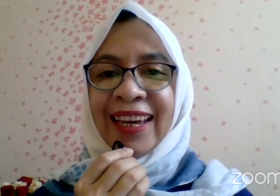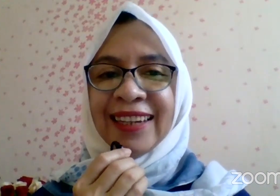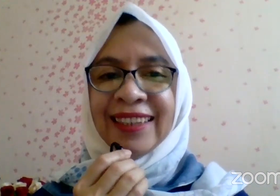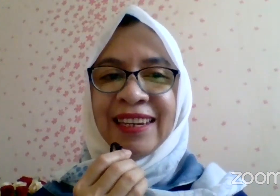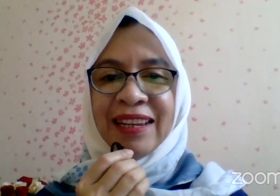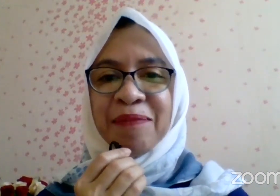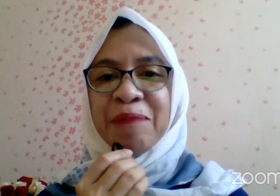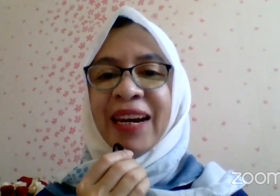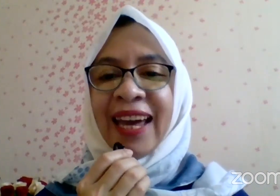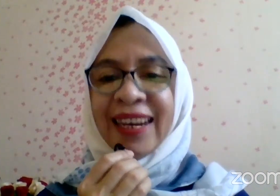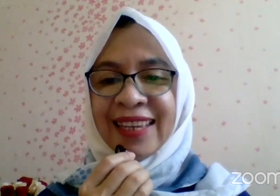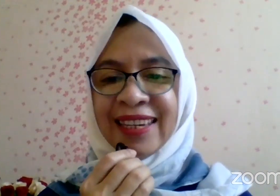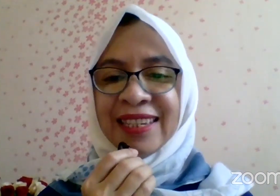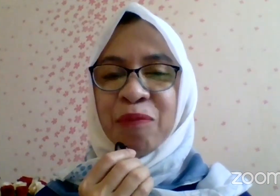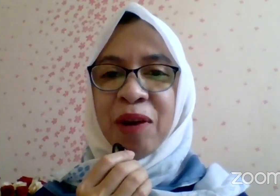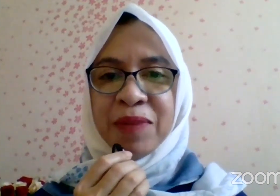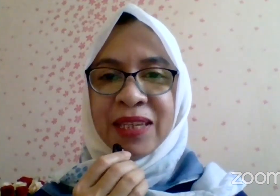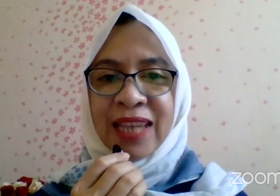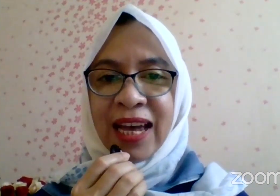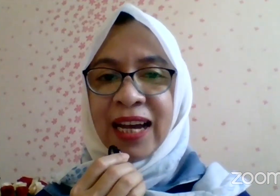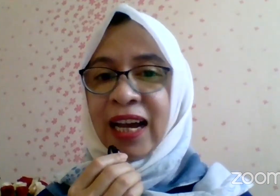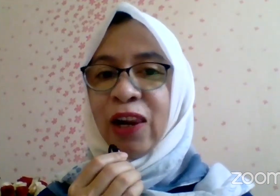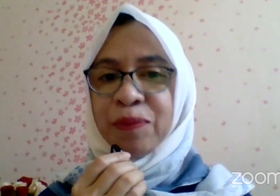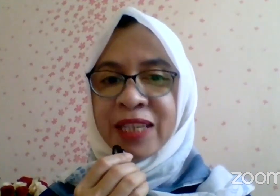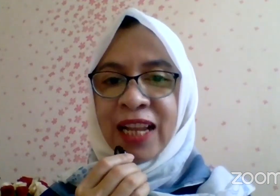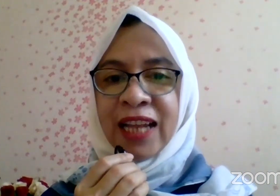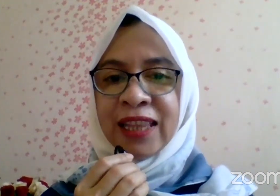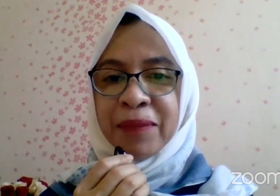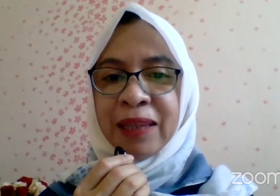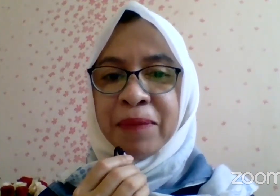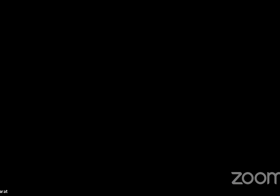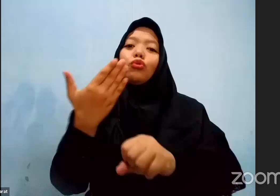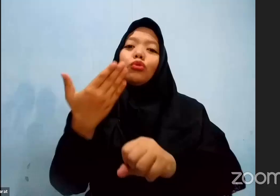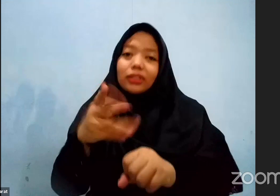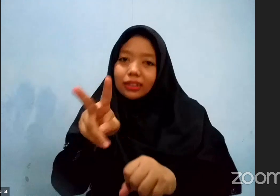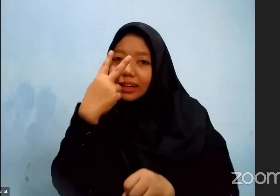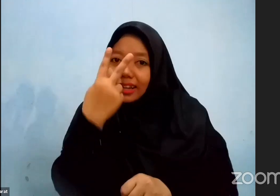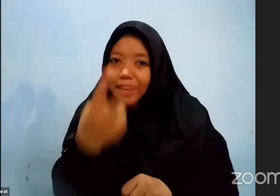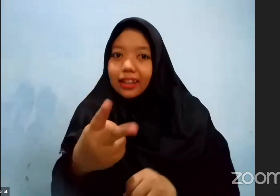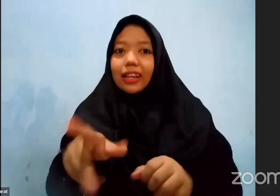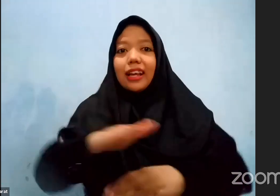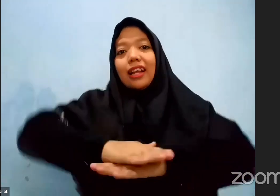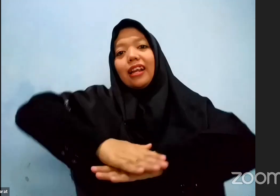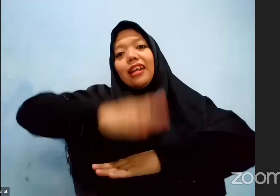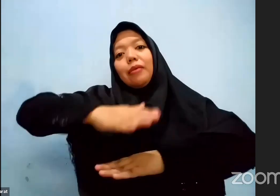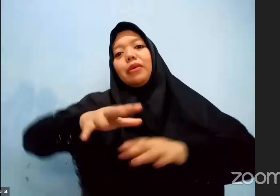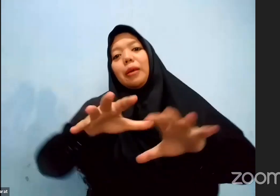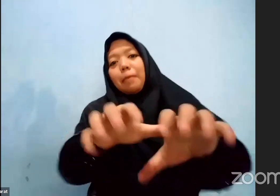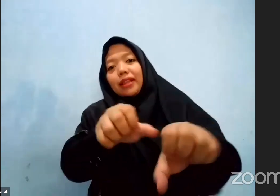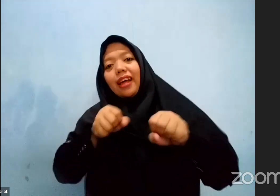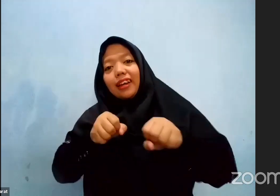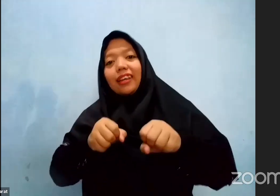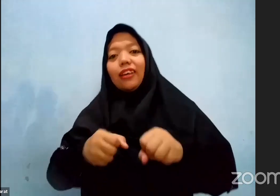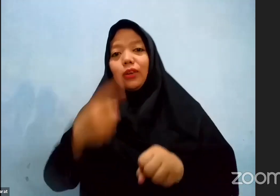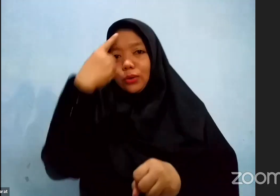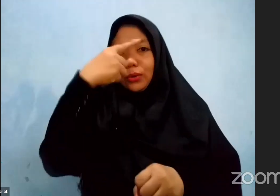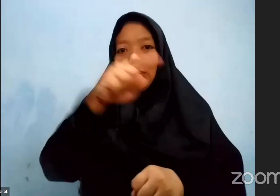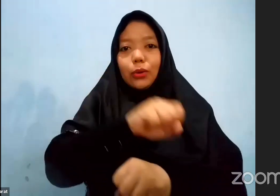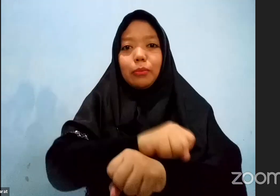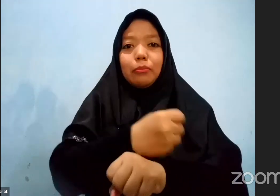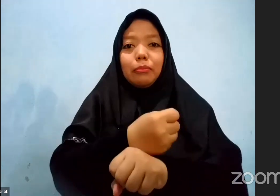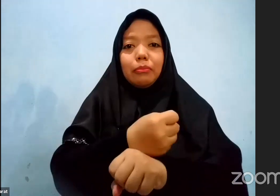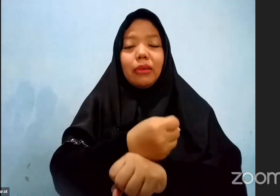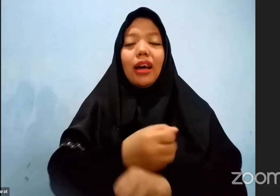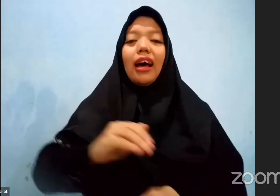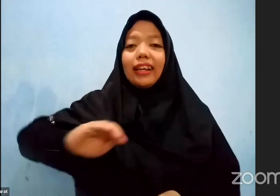ini Jadi lebih menarik jadi semua bisa kalau misalkan teman-teman yang mempunyai kelebihan